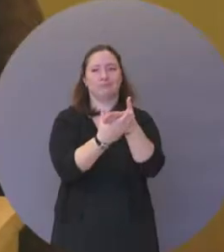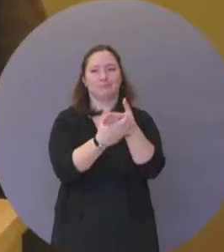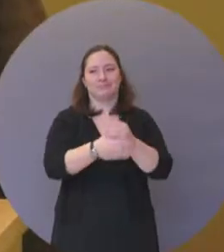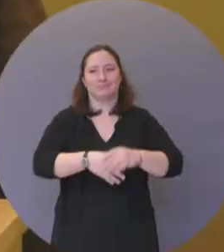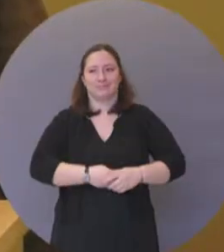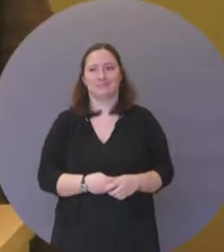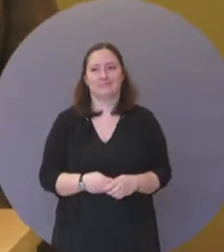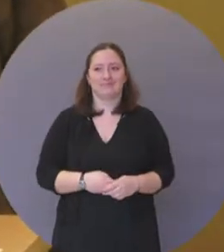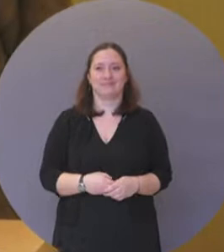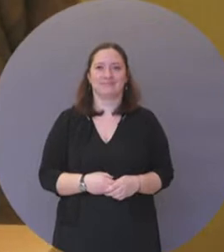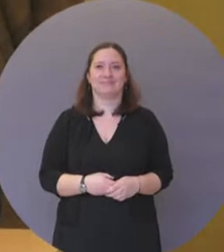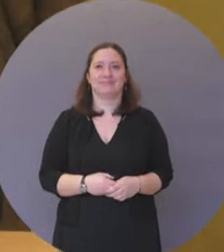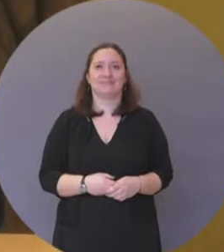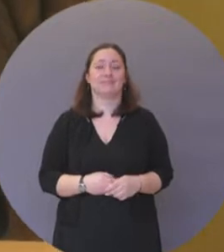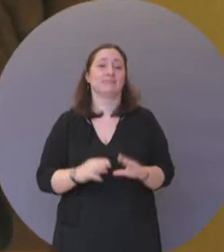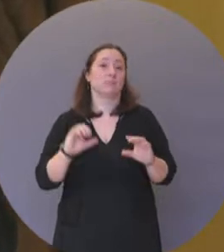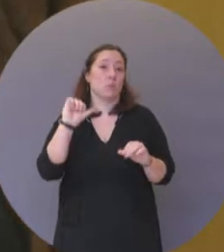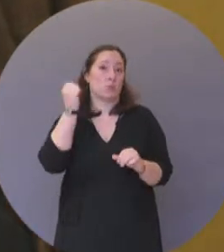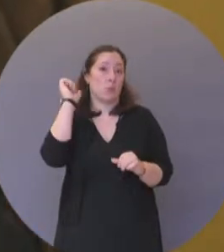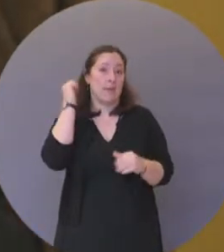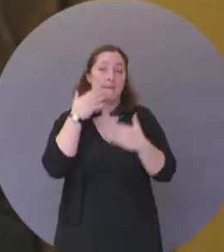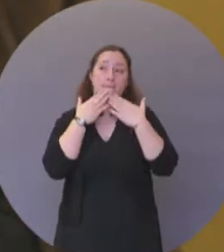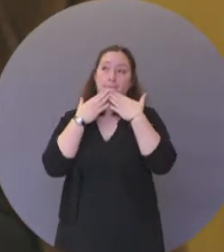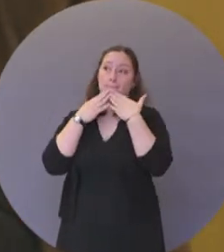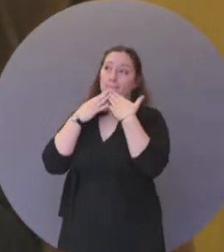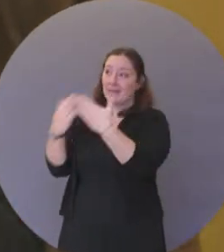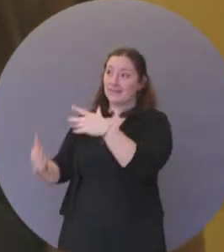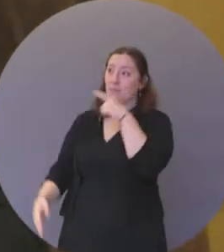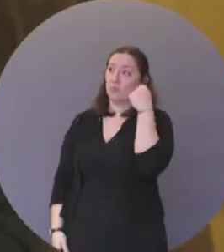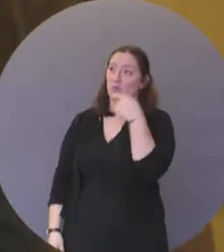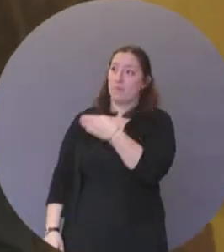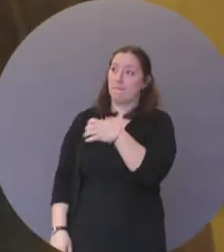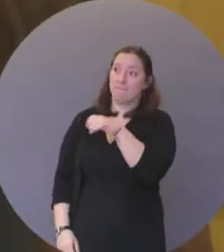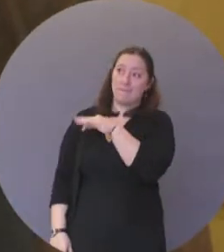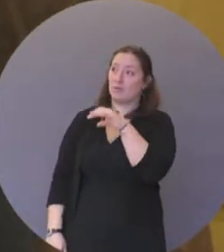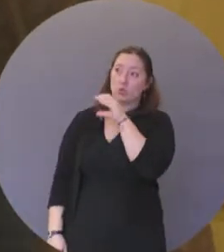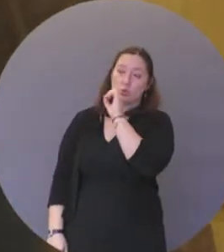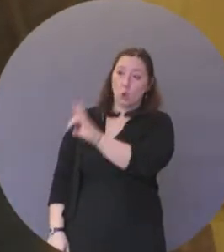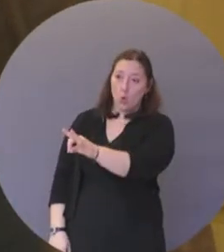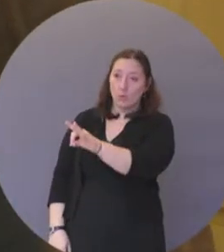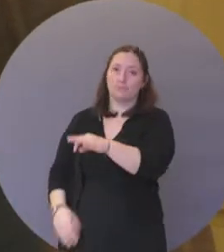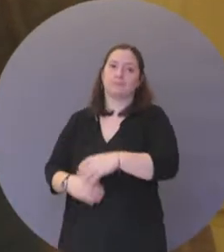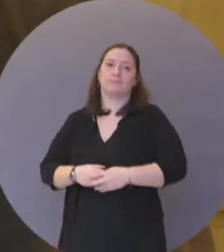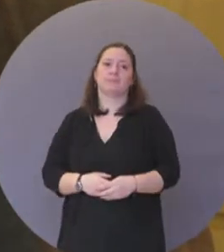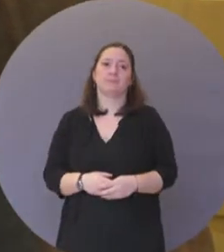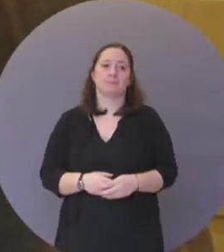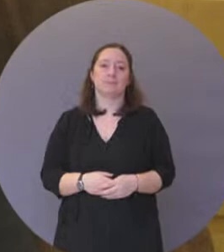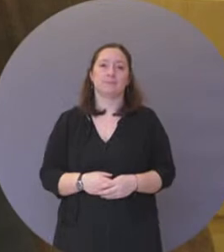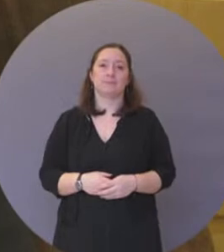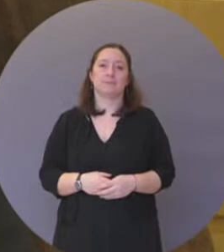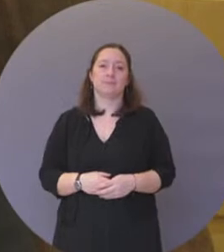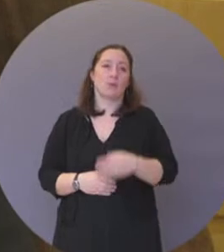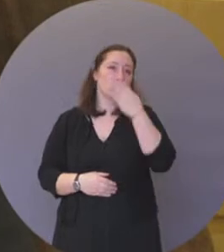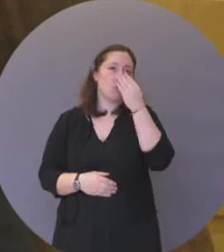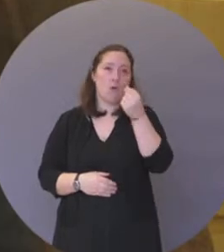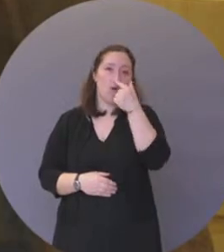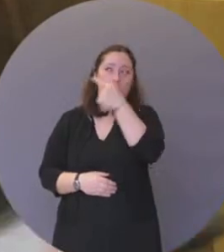d'abord je te remercie Dominique métaux parce que toujours ensemble dans ses propos